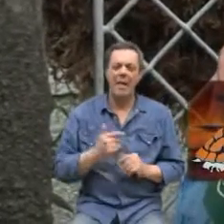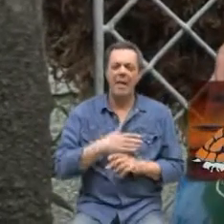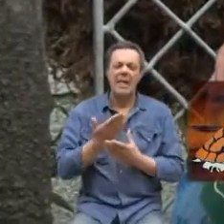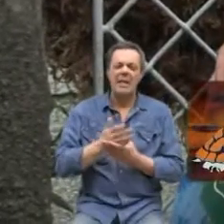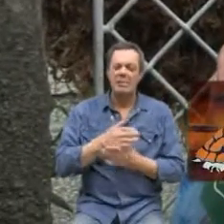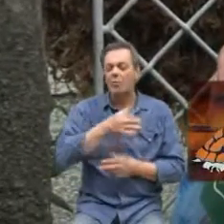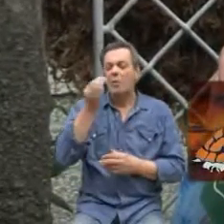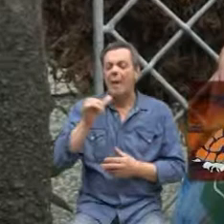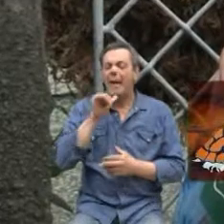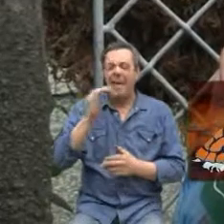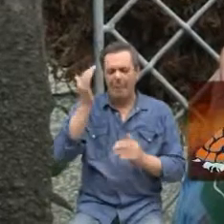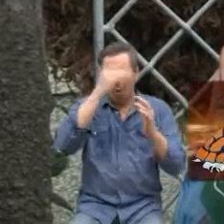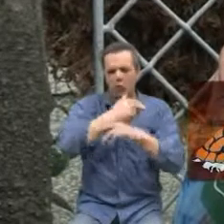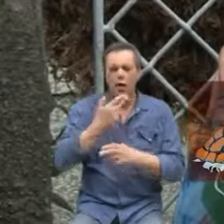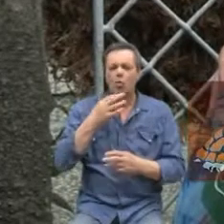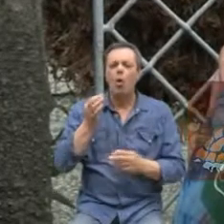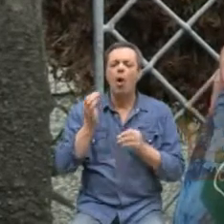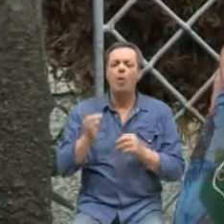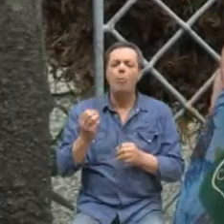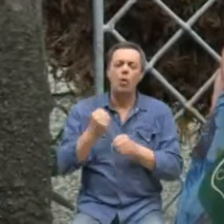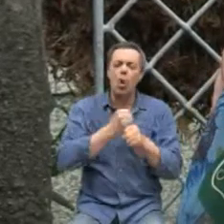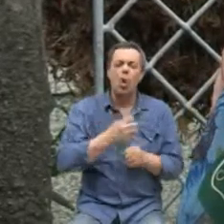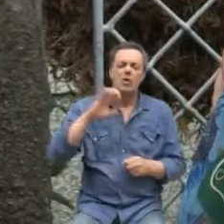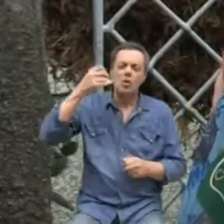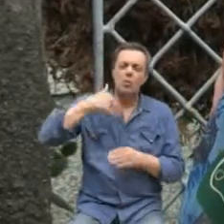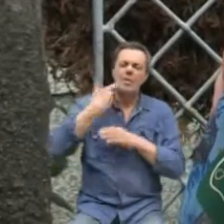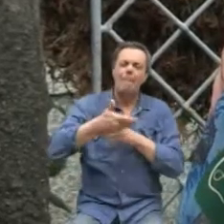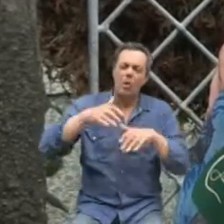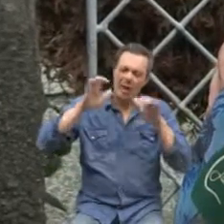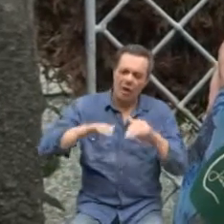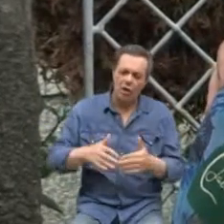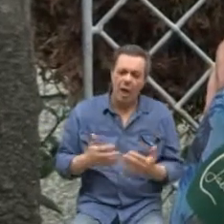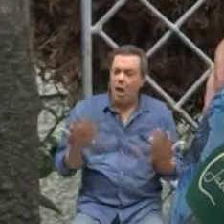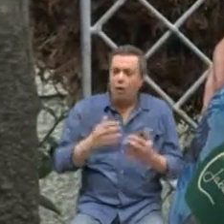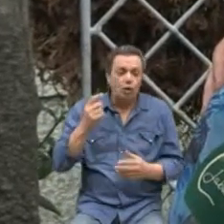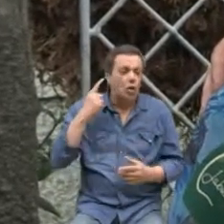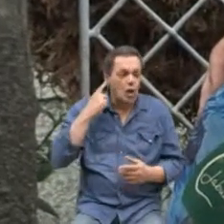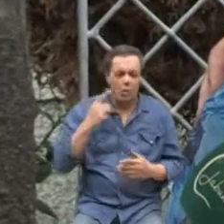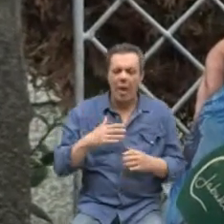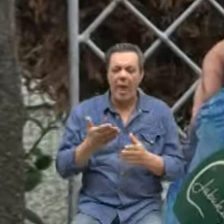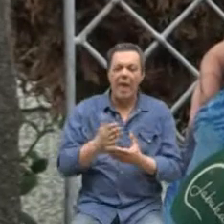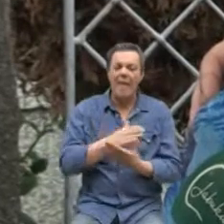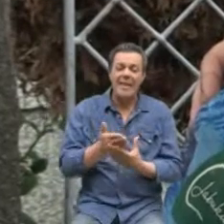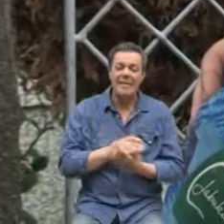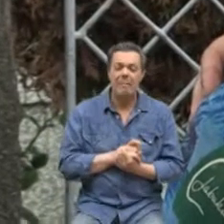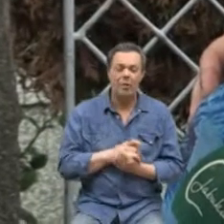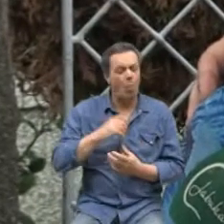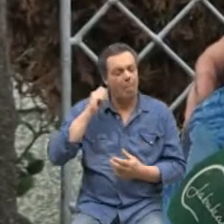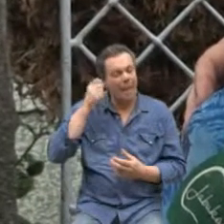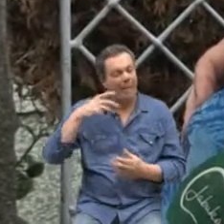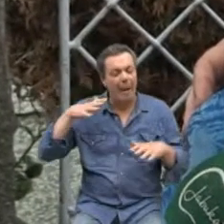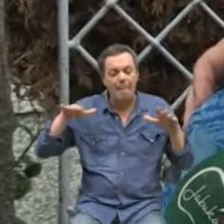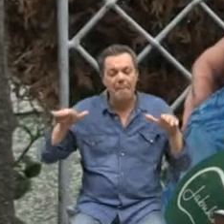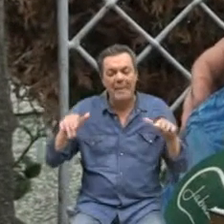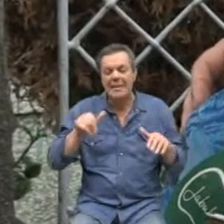između dana i noći? Tko je dobro donosi sunce poslije kiše? Što se čuje između